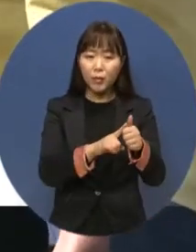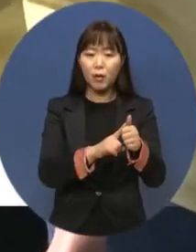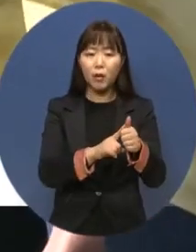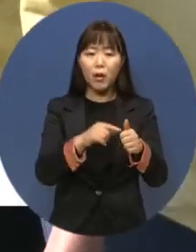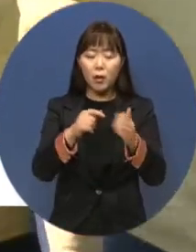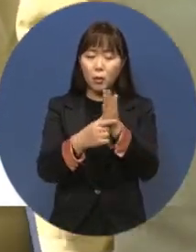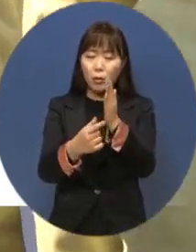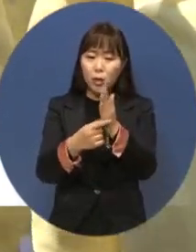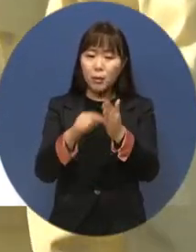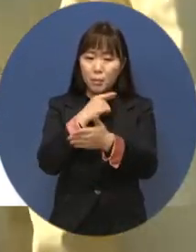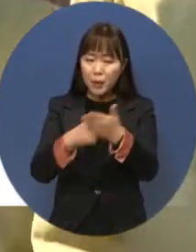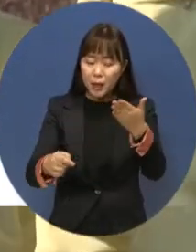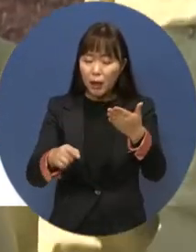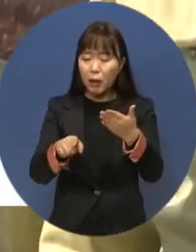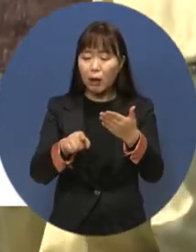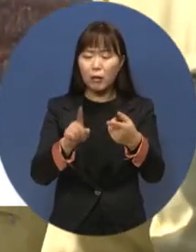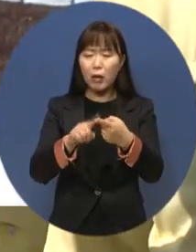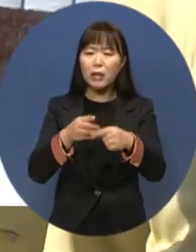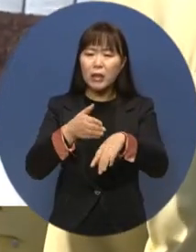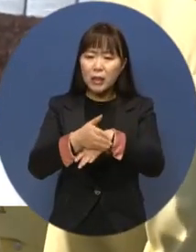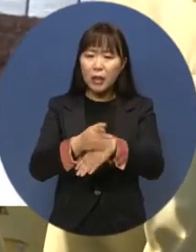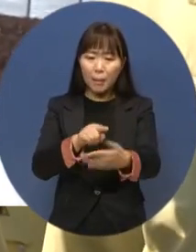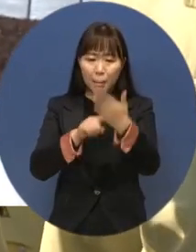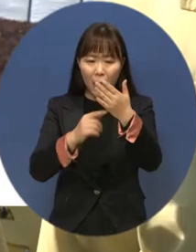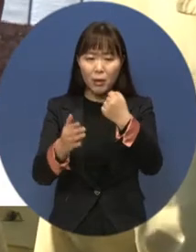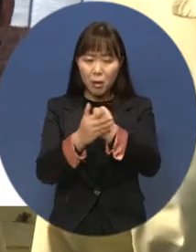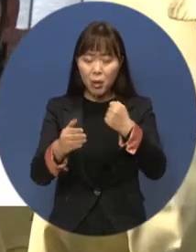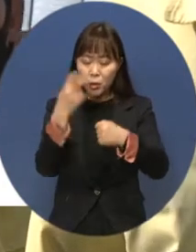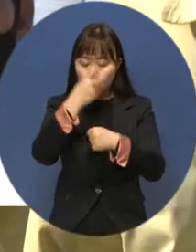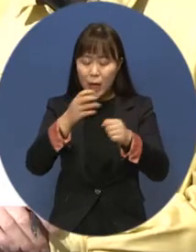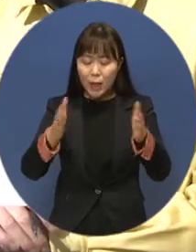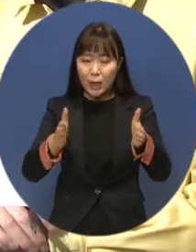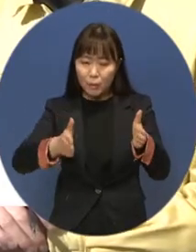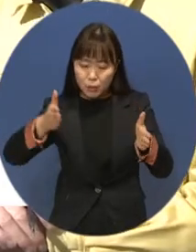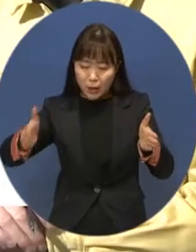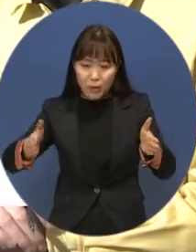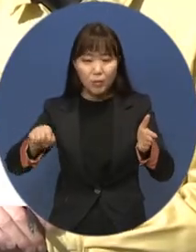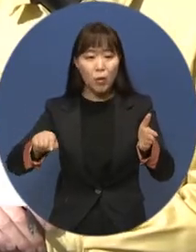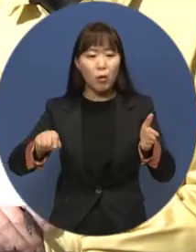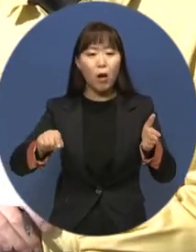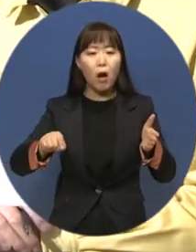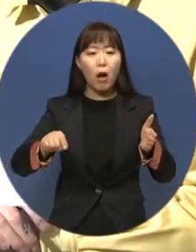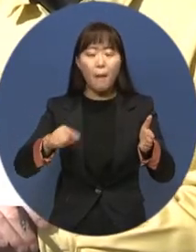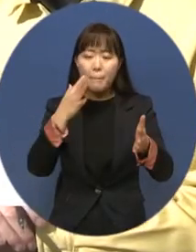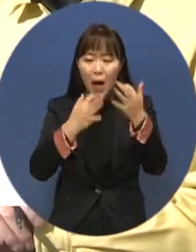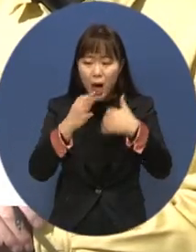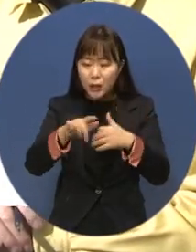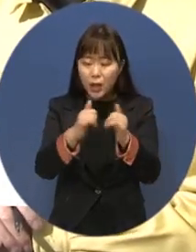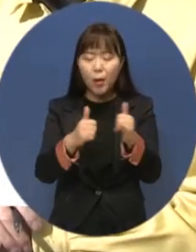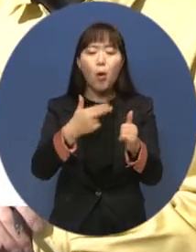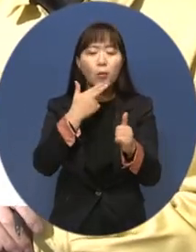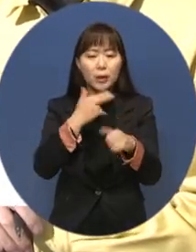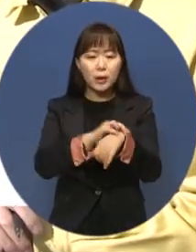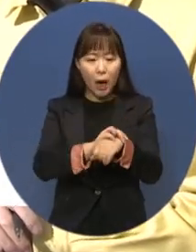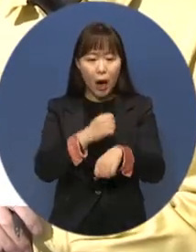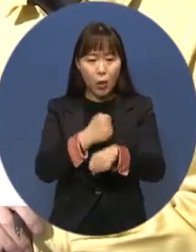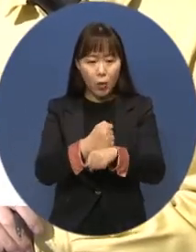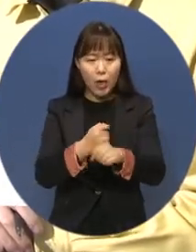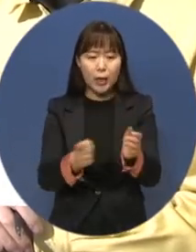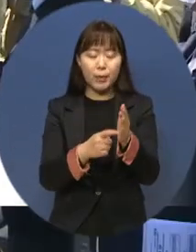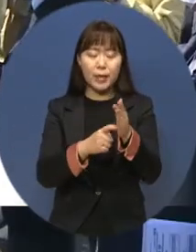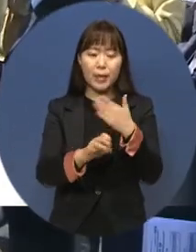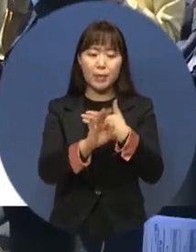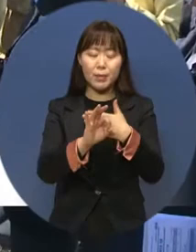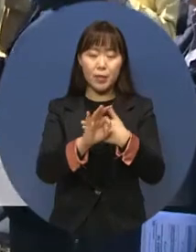피해 현상이 늦게 나타나는 만큼 조사 기간을 연장해 비에 대상 농가 간 오락 되는 일이 없도록 하고 긴급